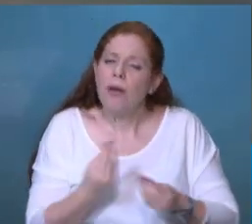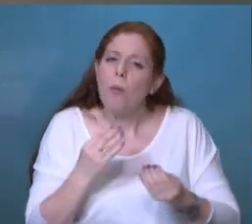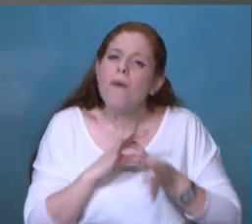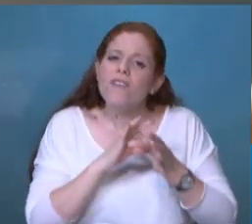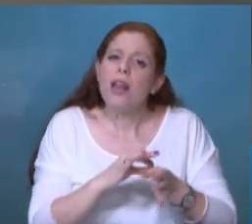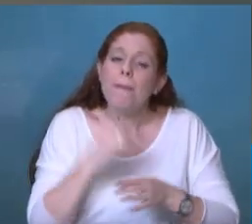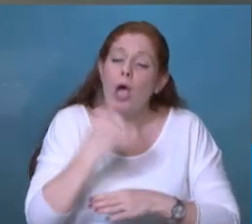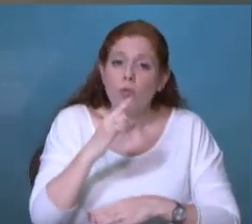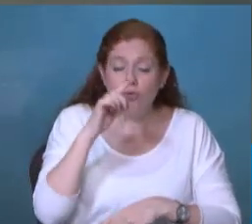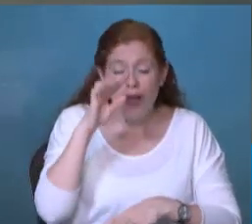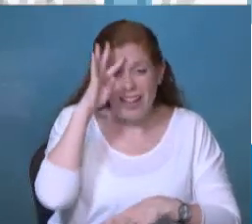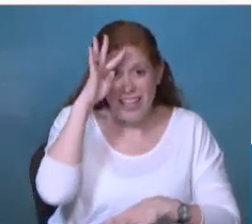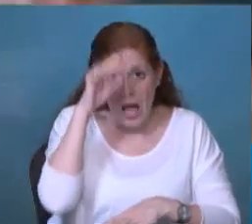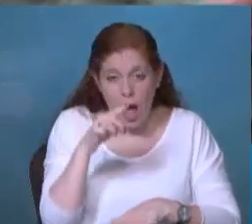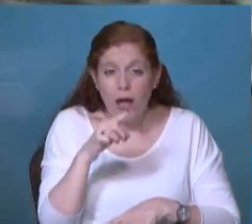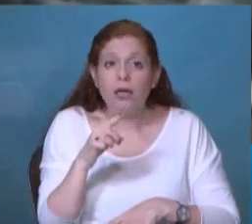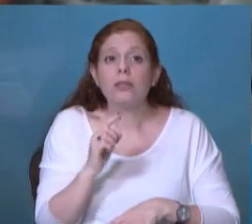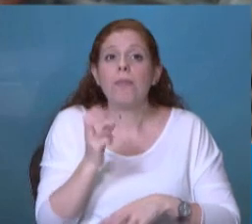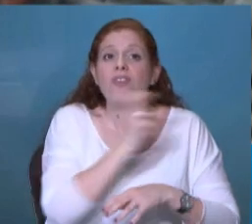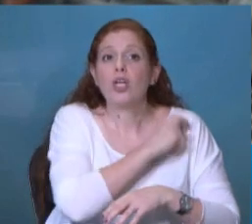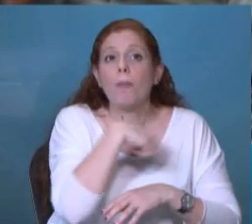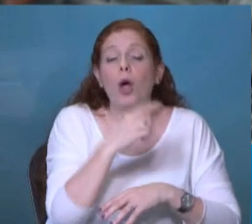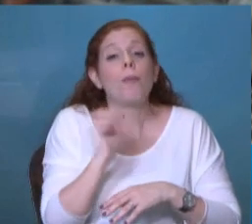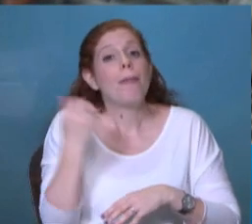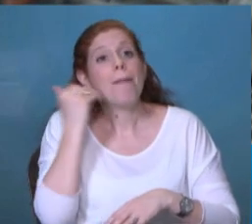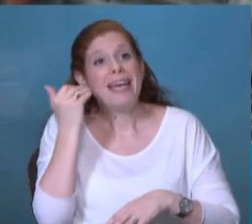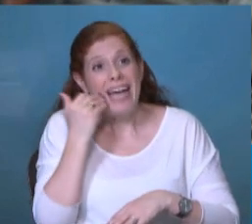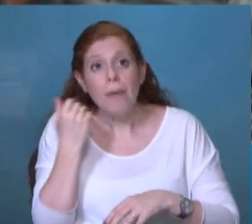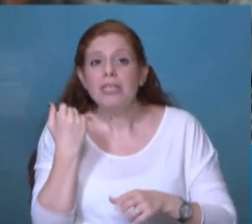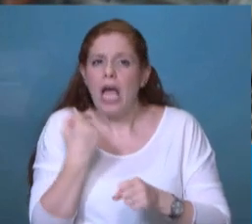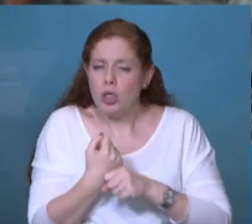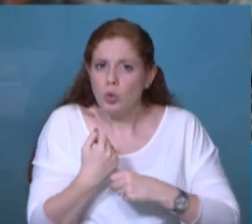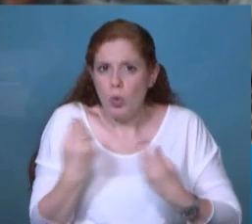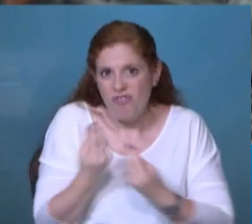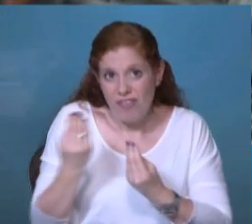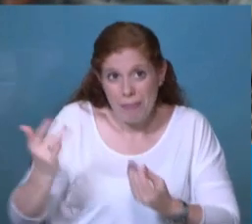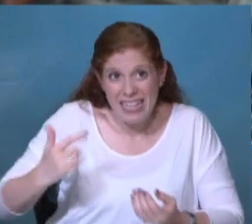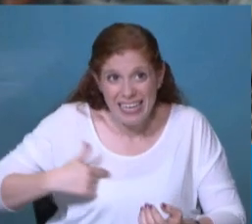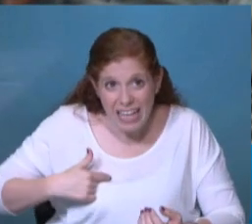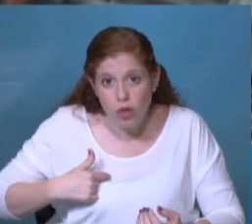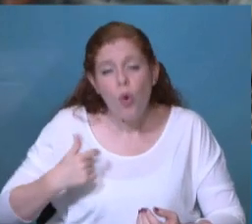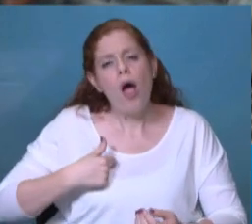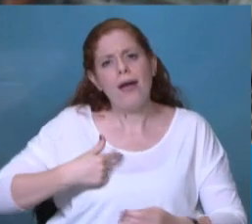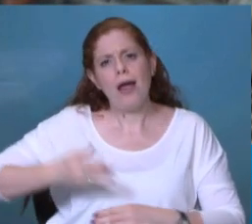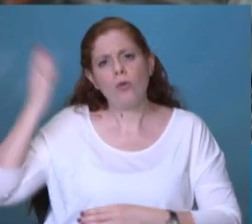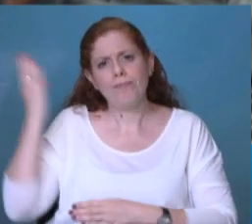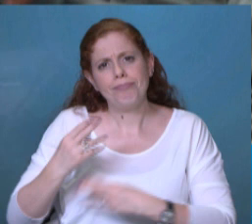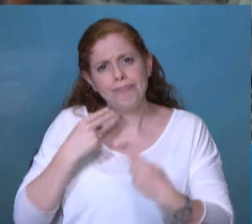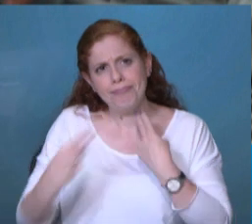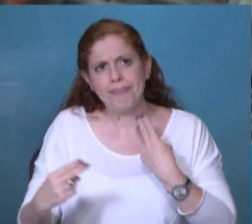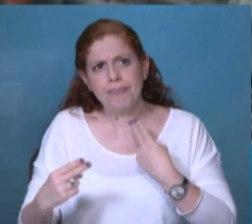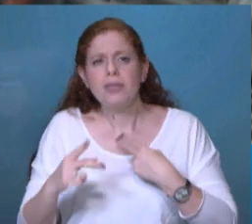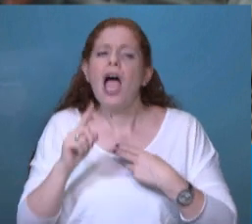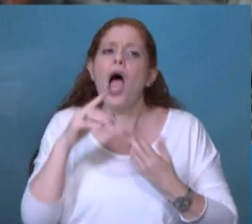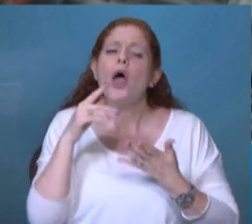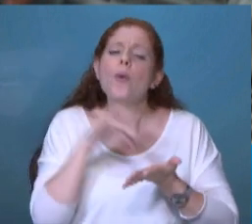האוויר של משמרות המהפכה אומר היום, כי אם האמריקנים יעשו צעדים נגדנו, אנחנו נקה בהם על ראשם. הנוכחות הצבאית